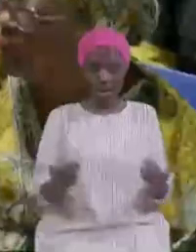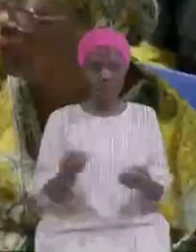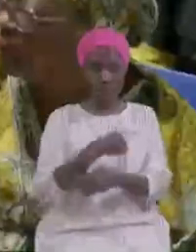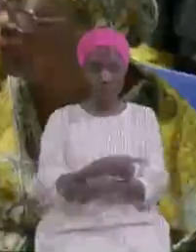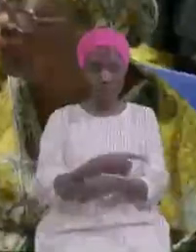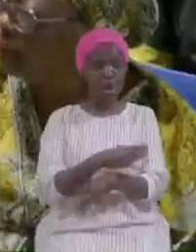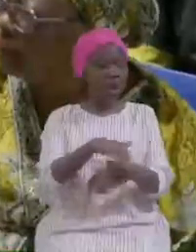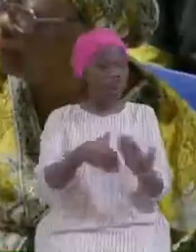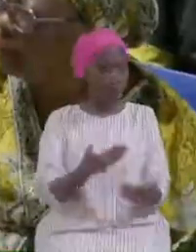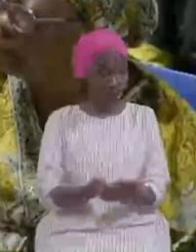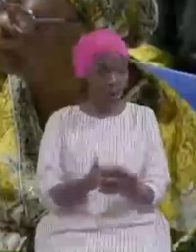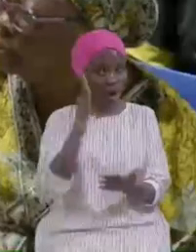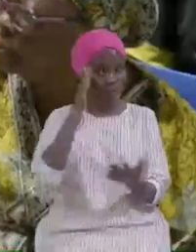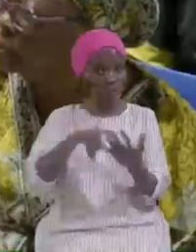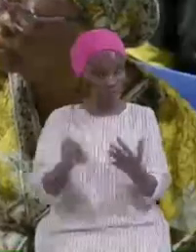partir.